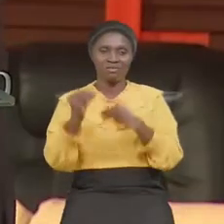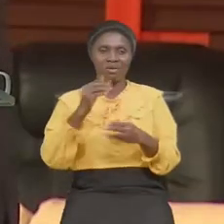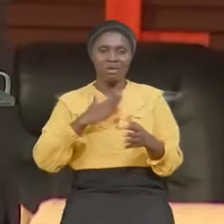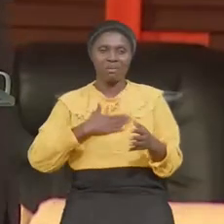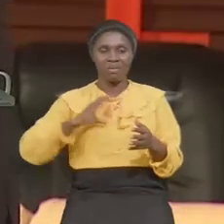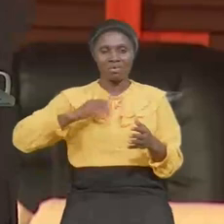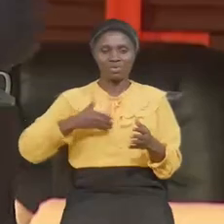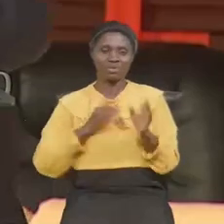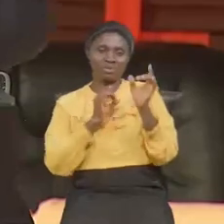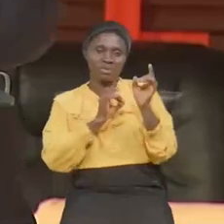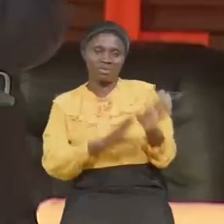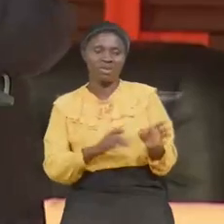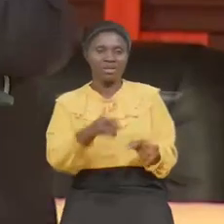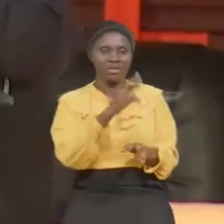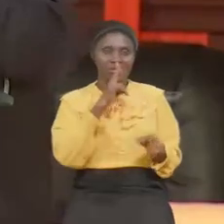les supporter.